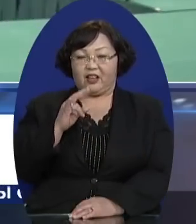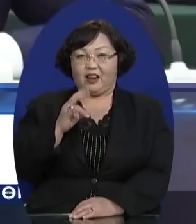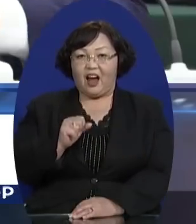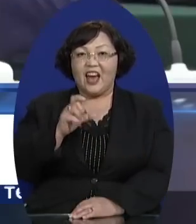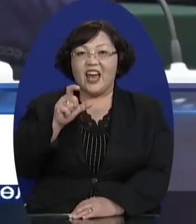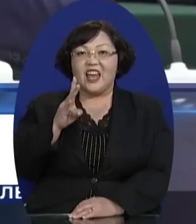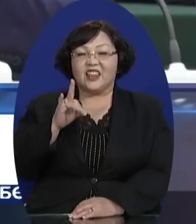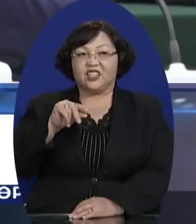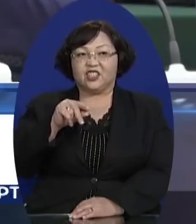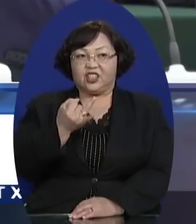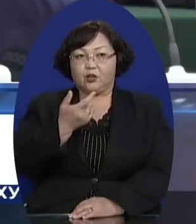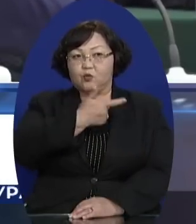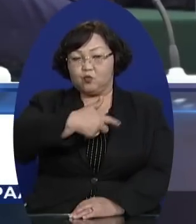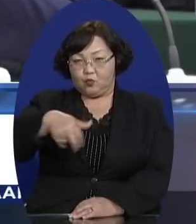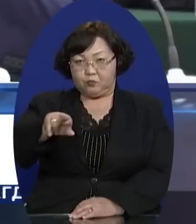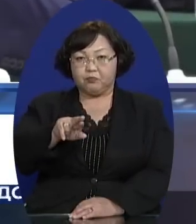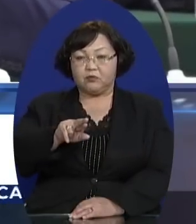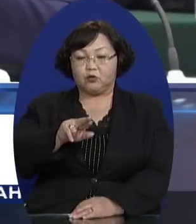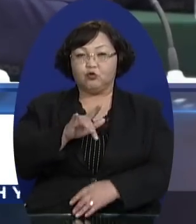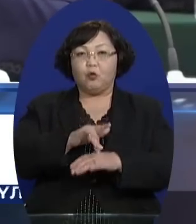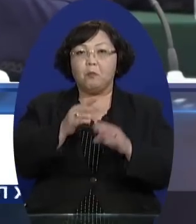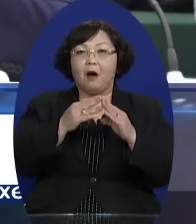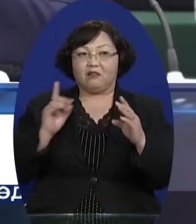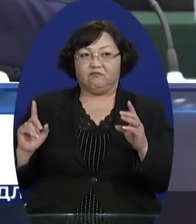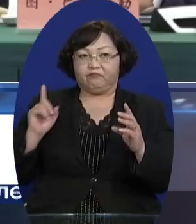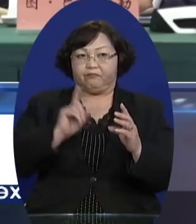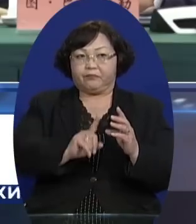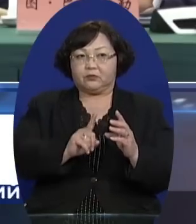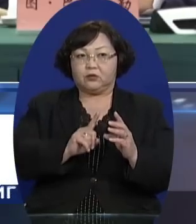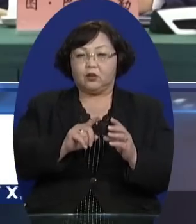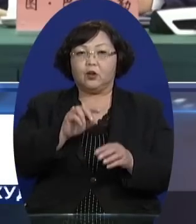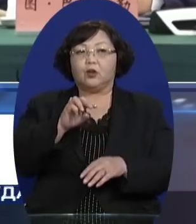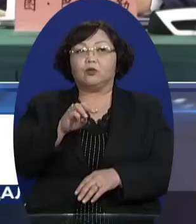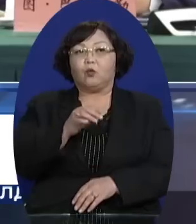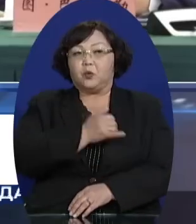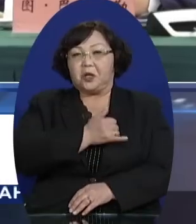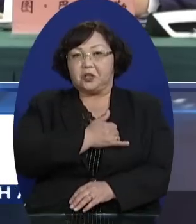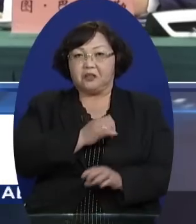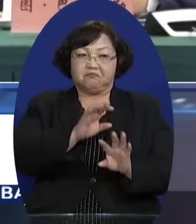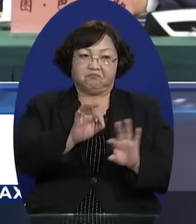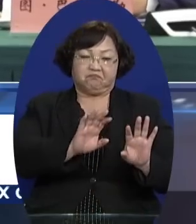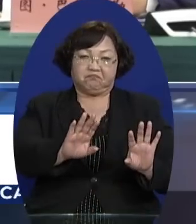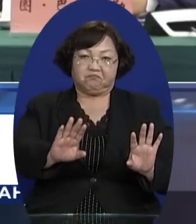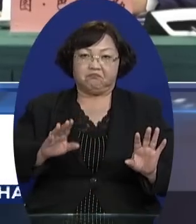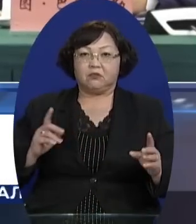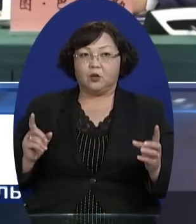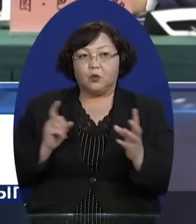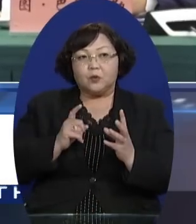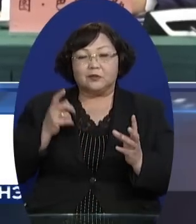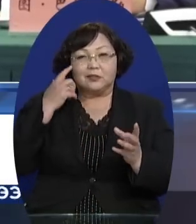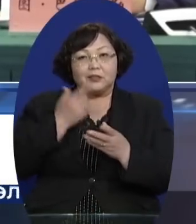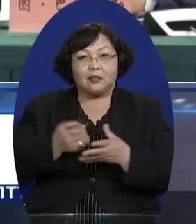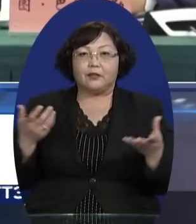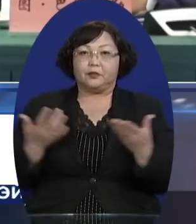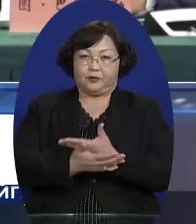үеэр тус группийн төлөөлөл өдөрдох зөвлөлийн дарга Yu Guoye болон бусад өдөрлөгүүдтэй уулзалт хийж, хоёр талын хамтын ажиллагааны талаар дэлгэрэнгүй санал